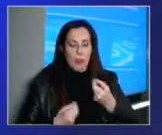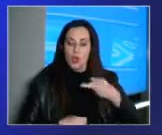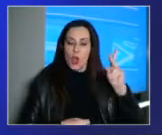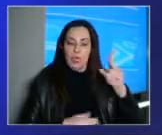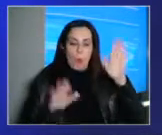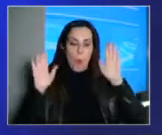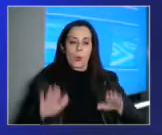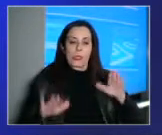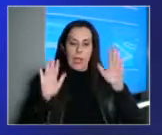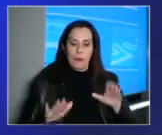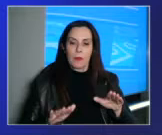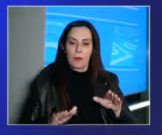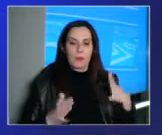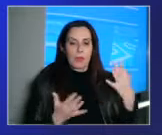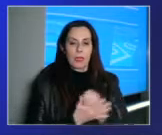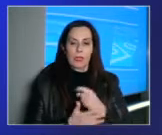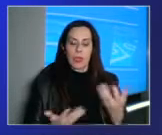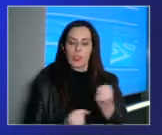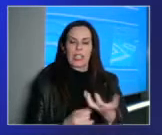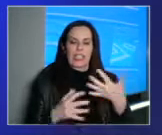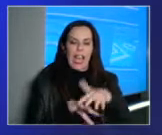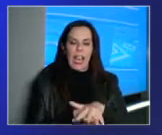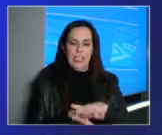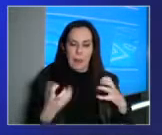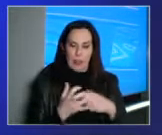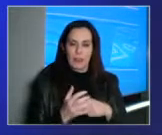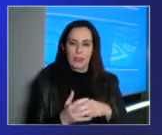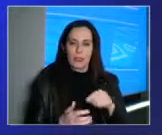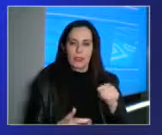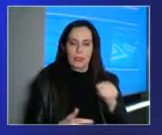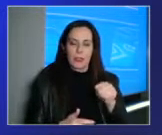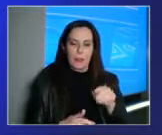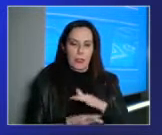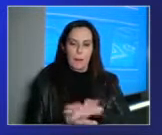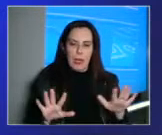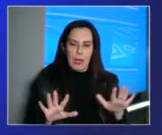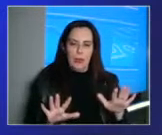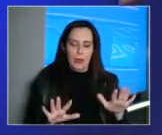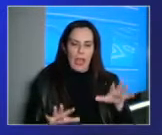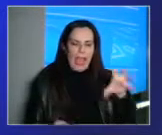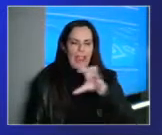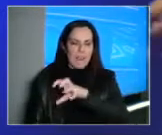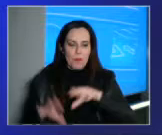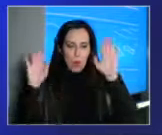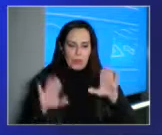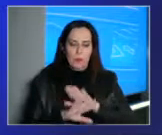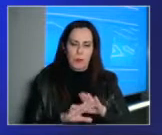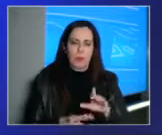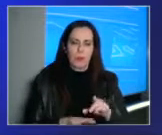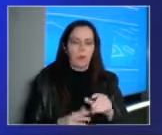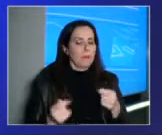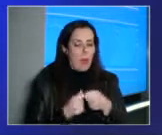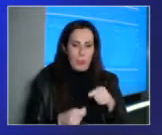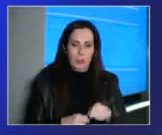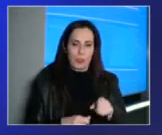יותר מוסלמים והצליחה להביא לאינטגרציה שלהם בחברה. זה בלי רבעים של מוסלמים ובלי זה,